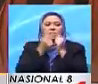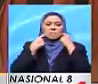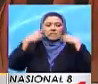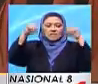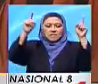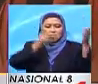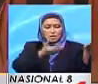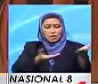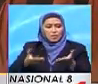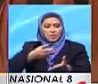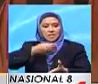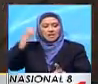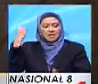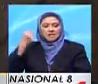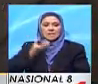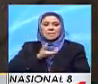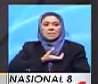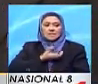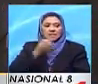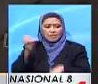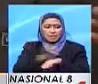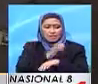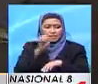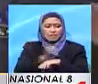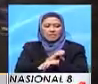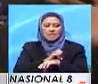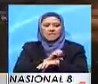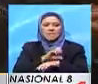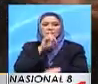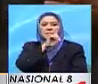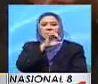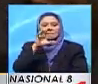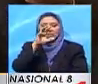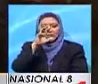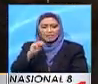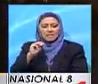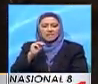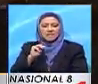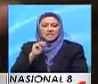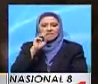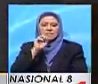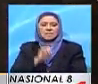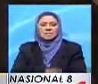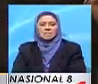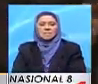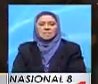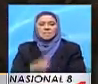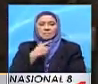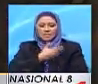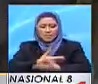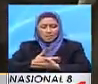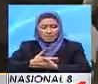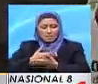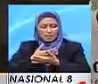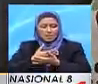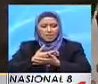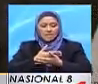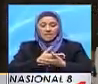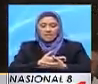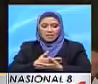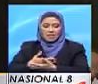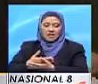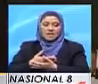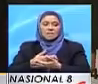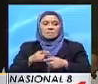100 met t36 atau celebral palsi anak kakitangan felda wilayah Al dan cucu